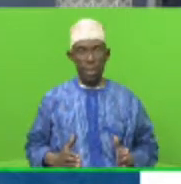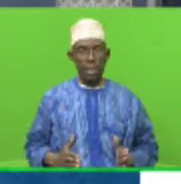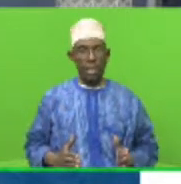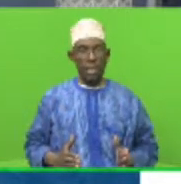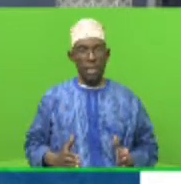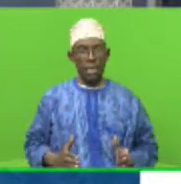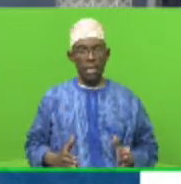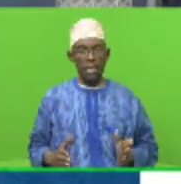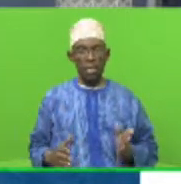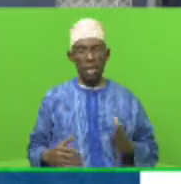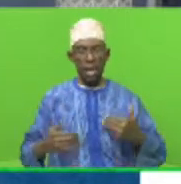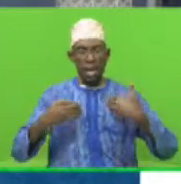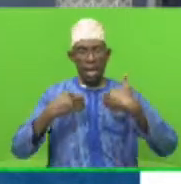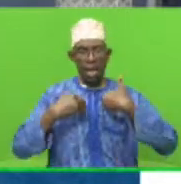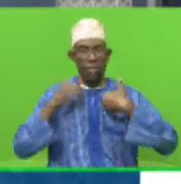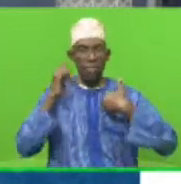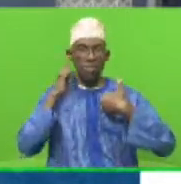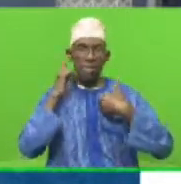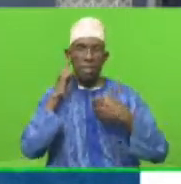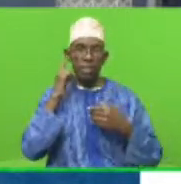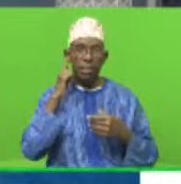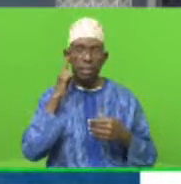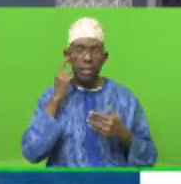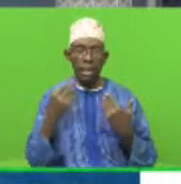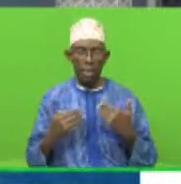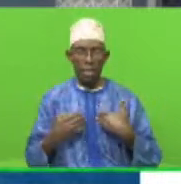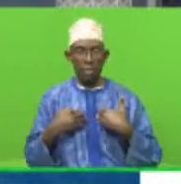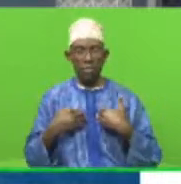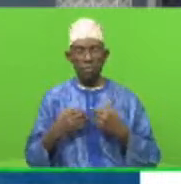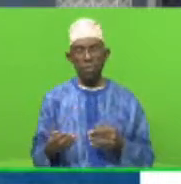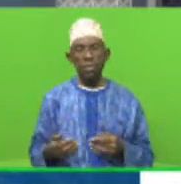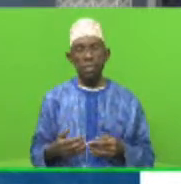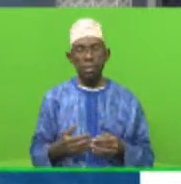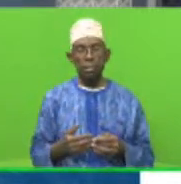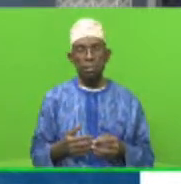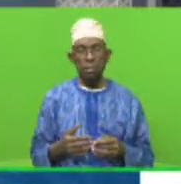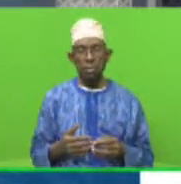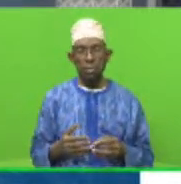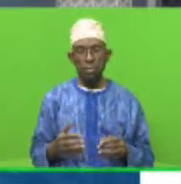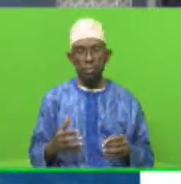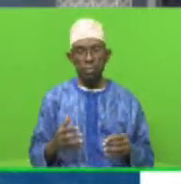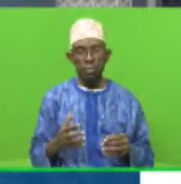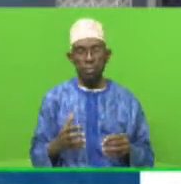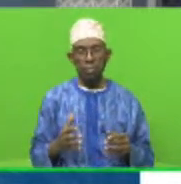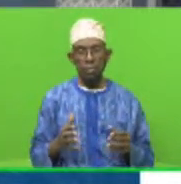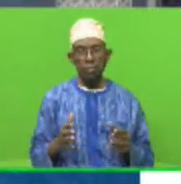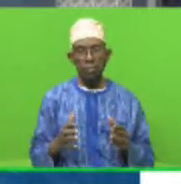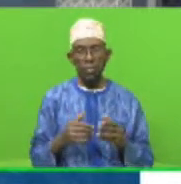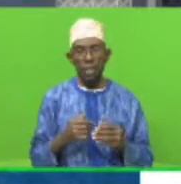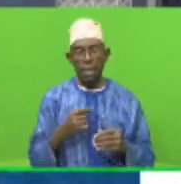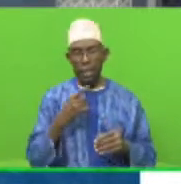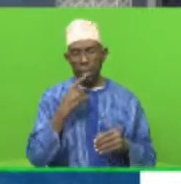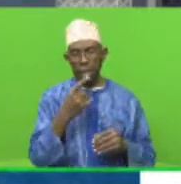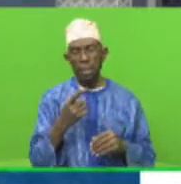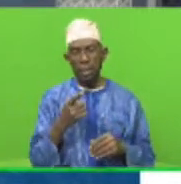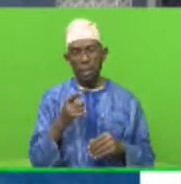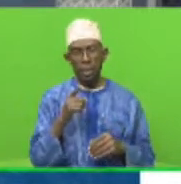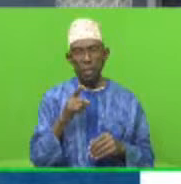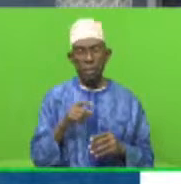know, udhunan, you have ears. وَسَائِرُكَ حَفْرٌ وَقَفْرٌ. And Amr ibn al-As tells